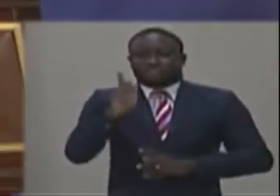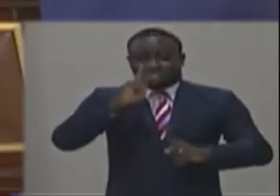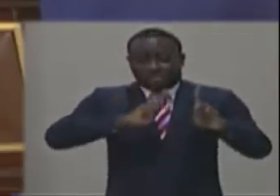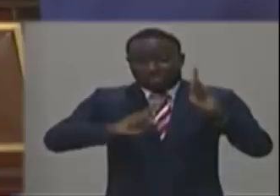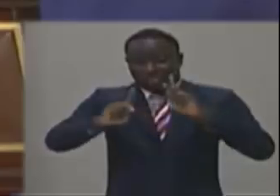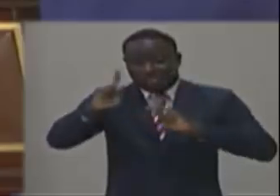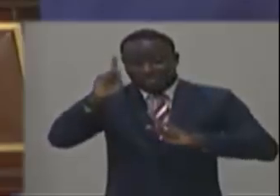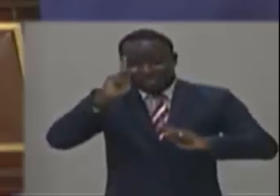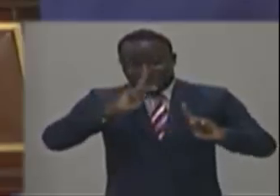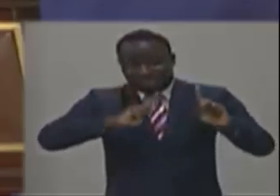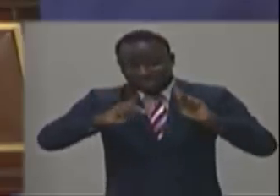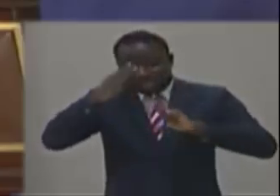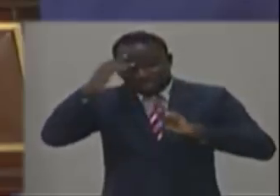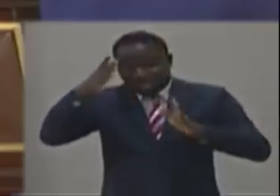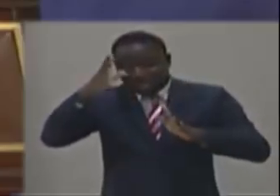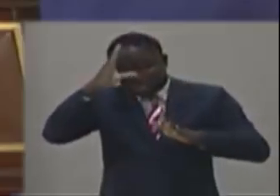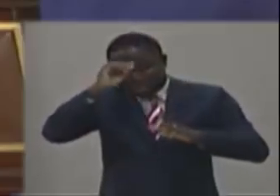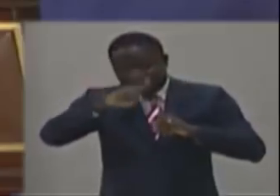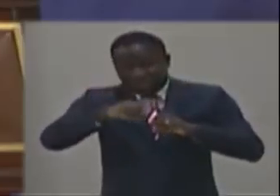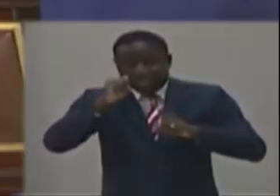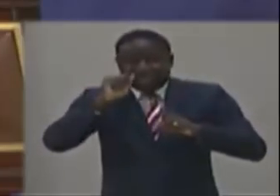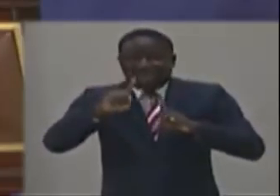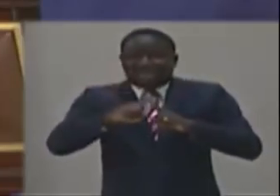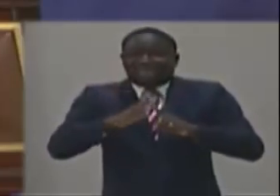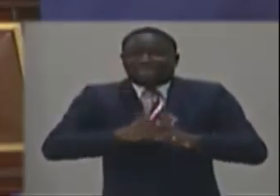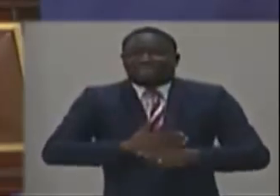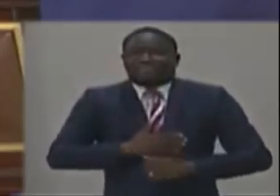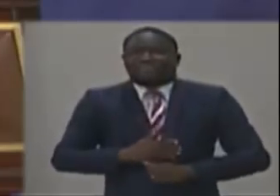Peuple haïtien, frèm aksèm.